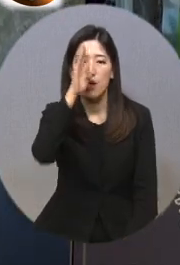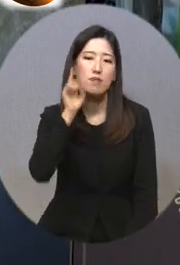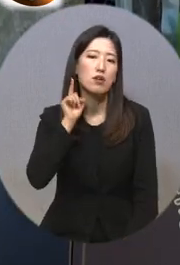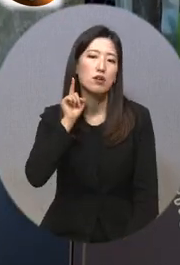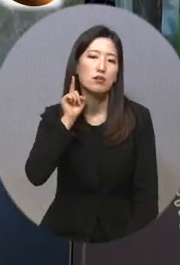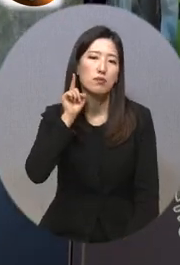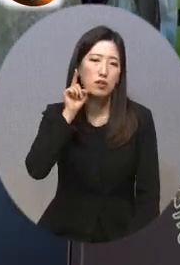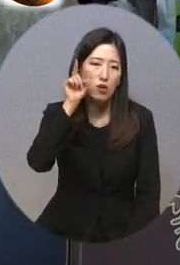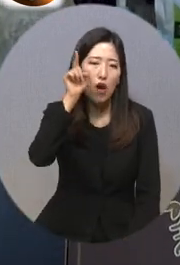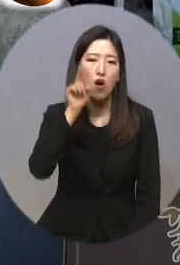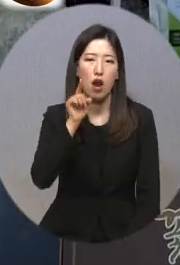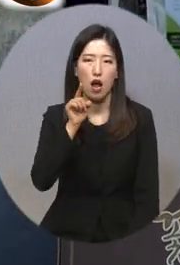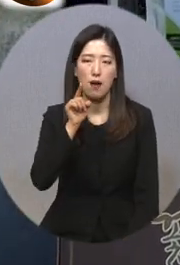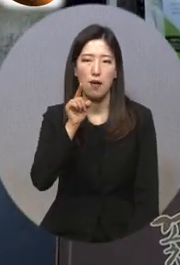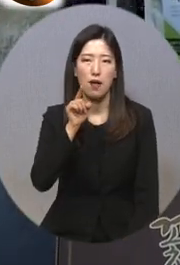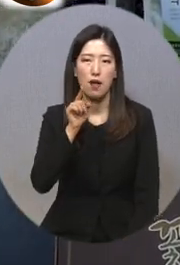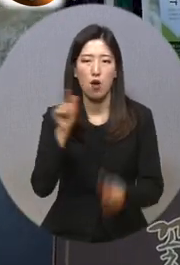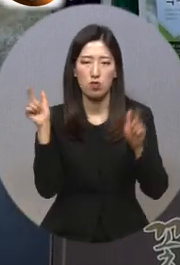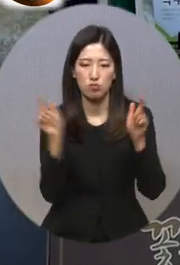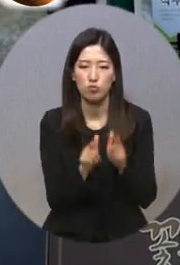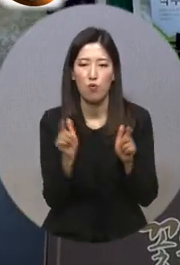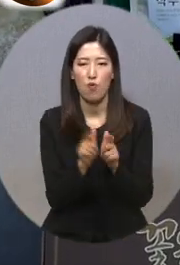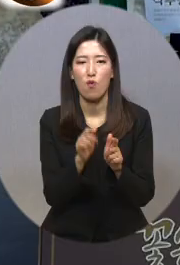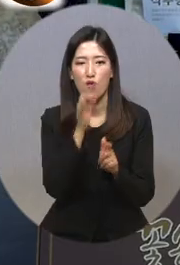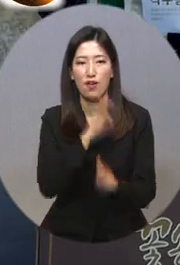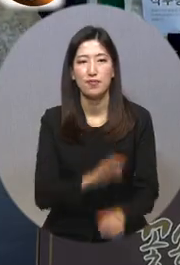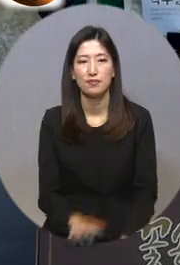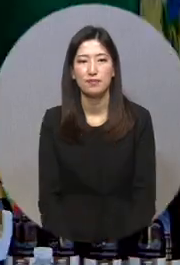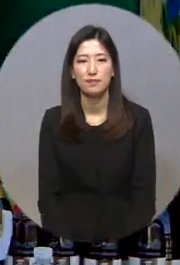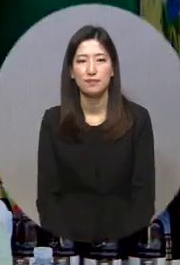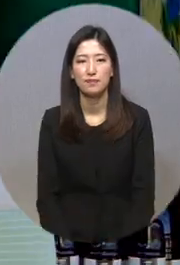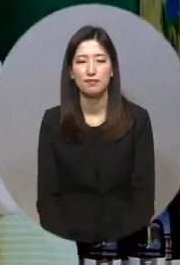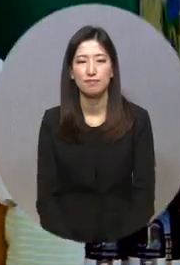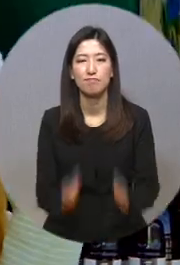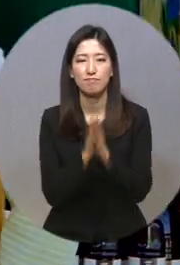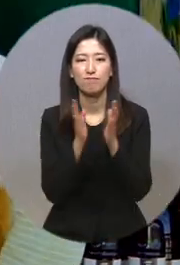당뇨, 변비, 혈압 모든 것이 좋습니다. 여기까지!